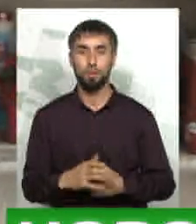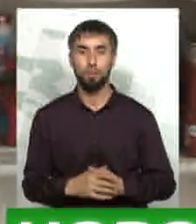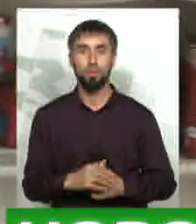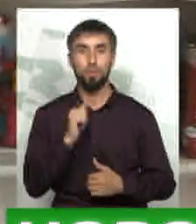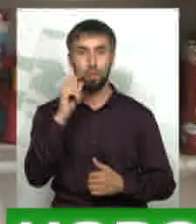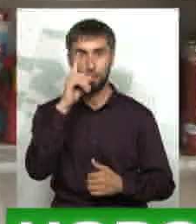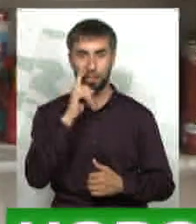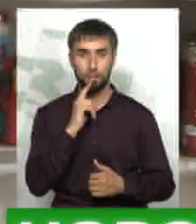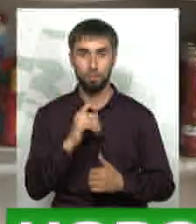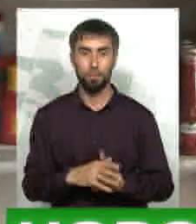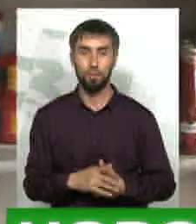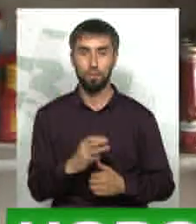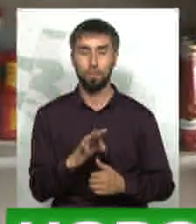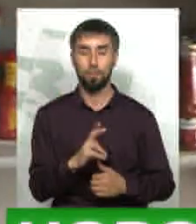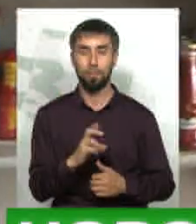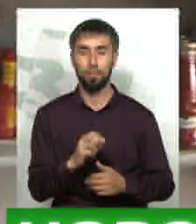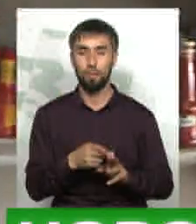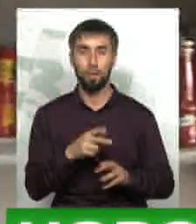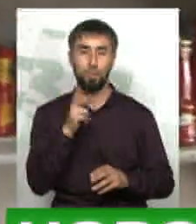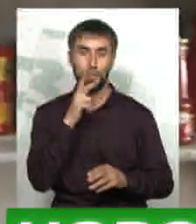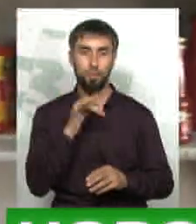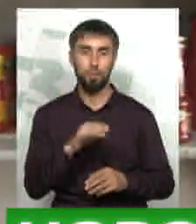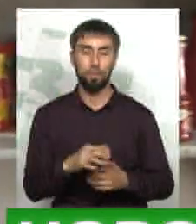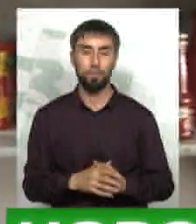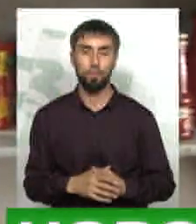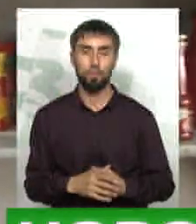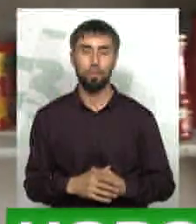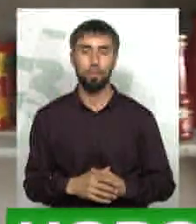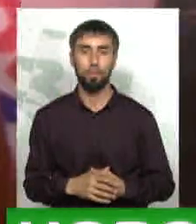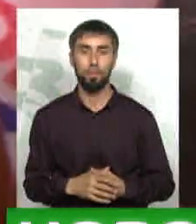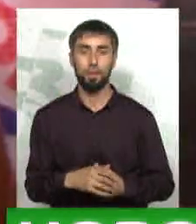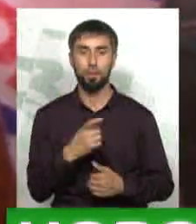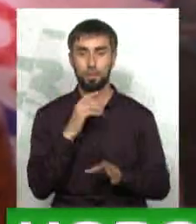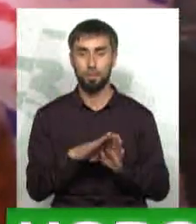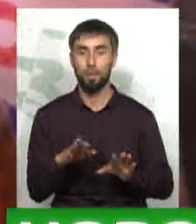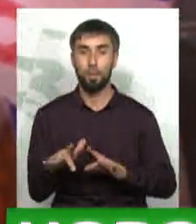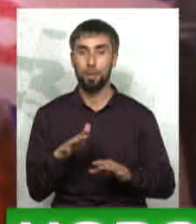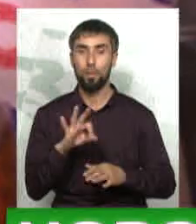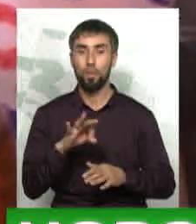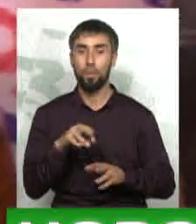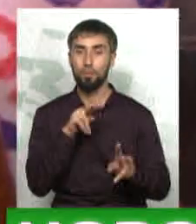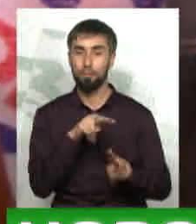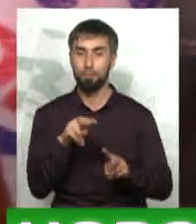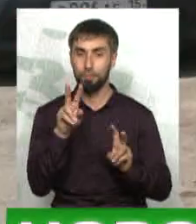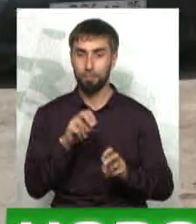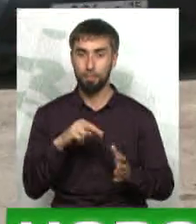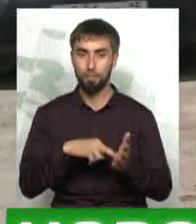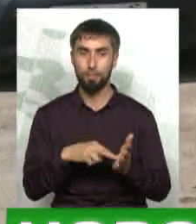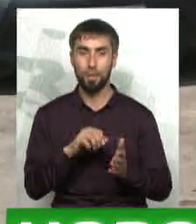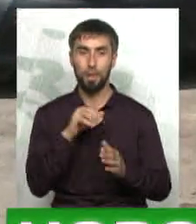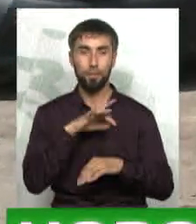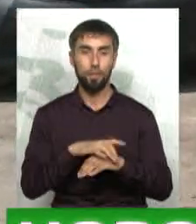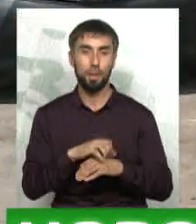прошлым месяцем. Ну и бакалея, и молочка, и яйца. Мероприятие по мониторингу цен позволит